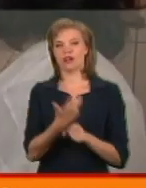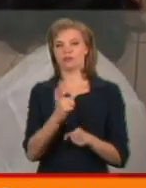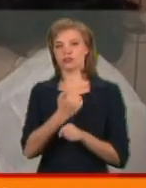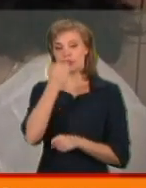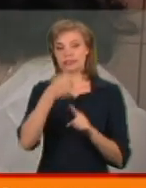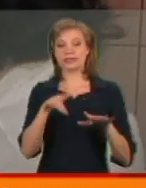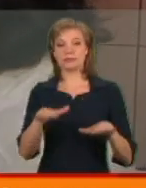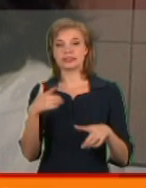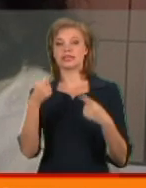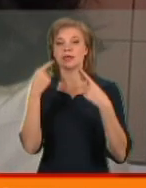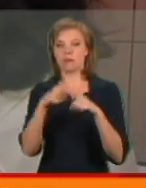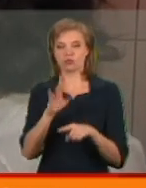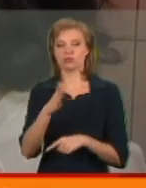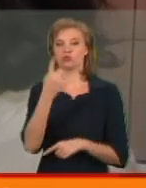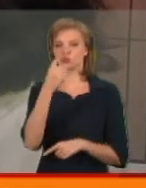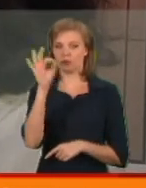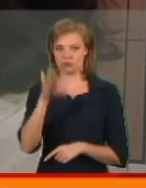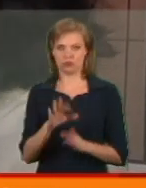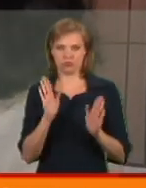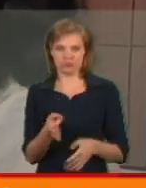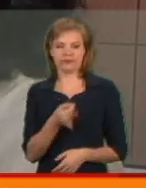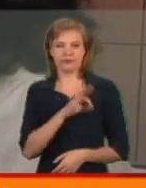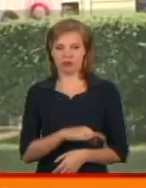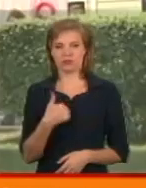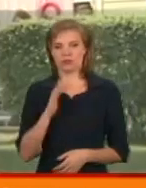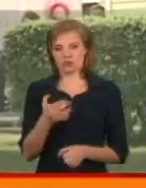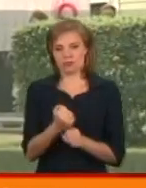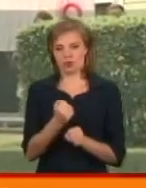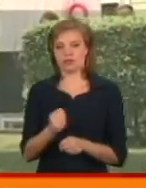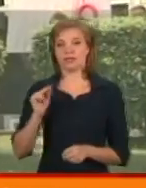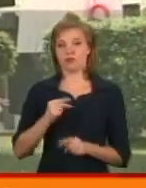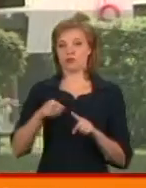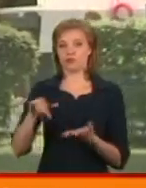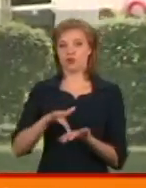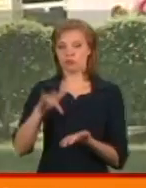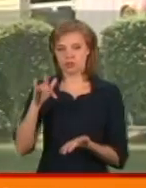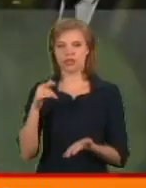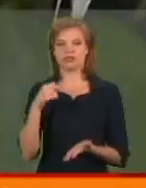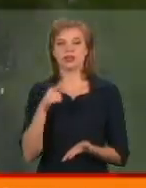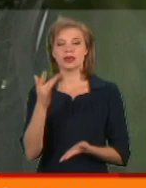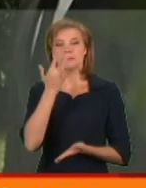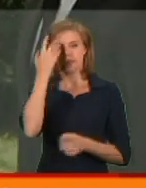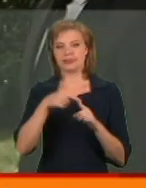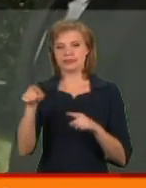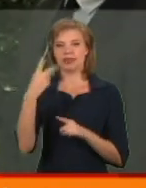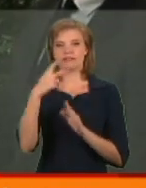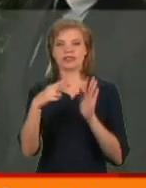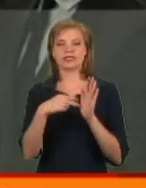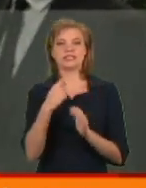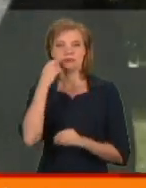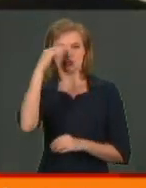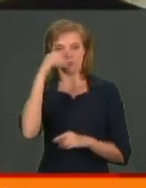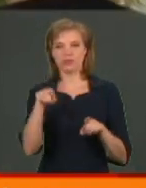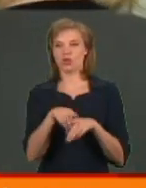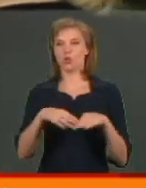місце, де ця апаратура буде 100% використана. Ми будемо працювати. Працювати в цьому центрі неонатологу мріє цей 20-річний юнак. На